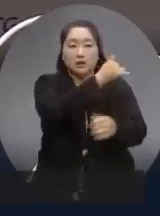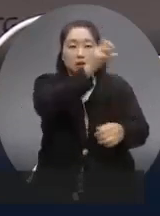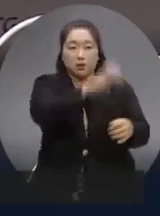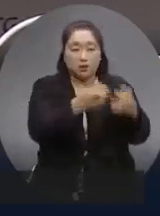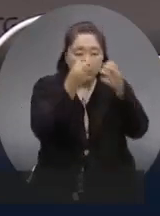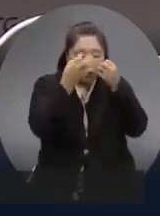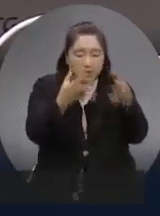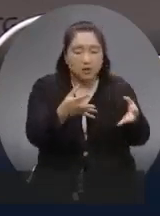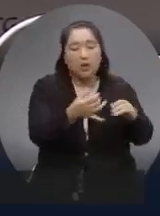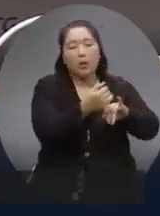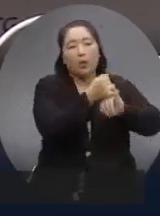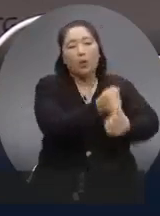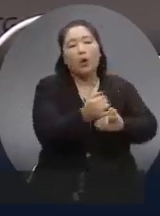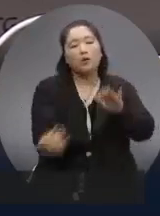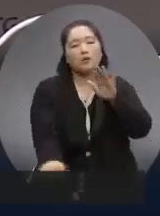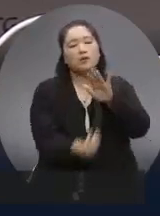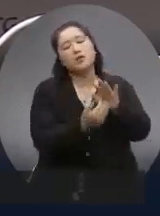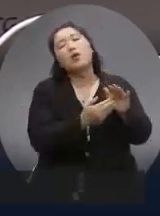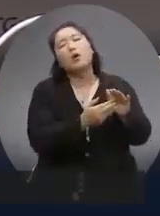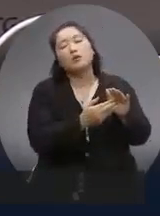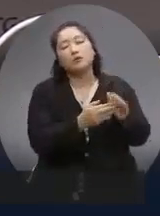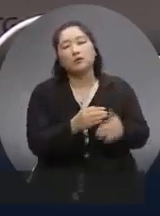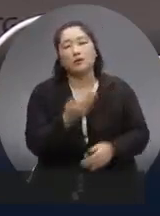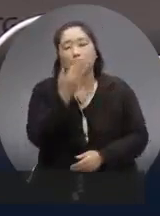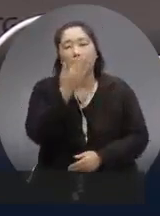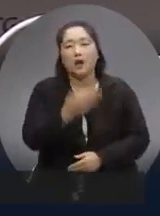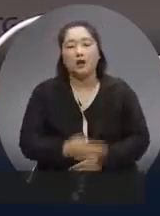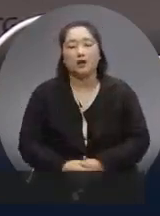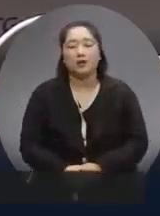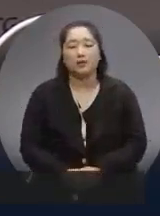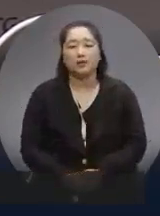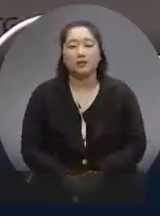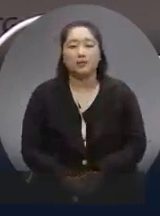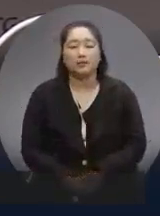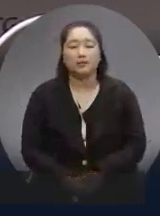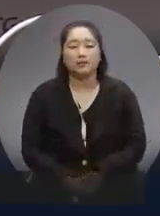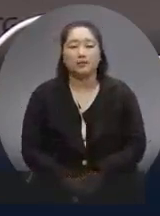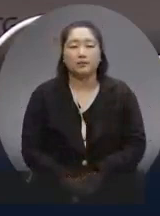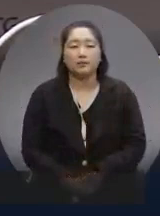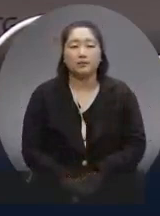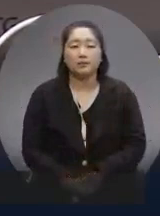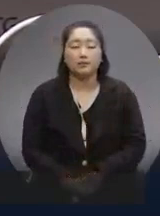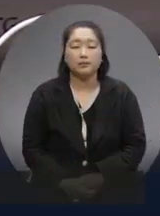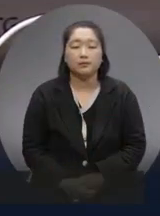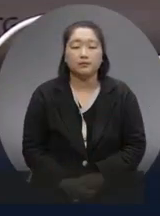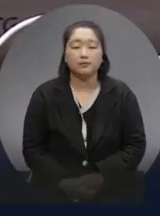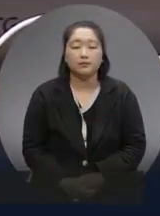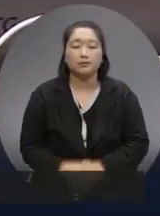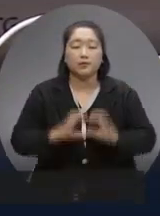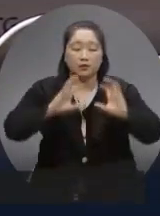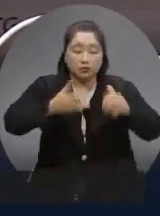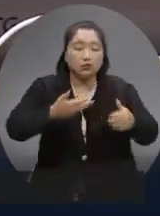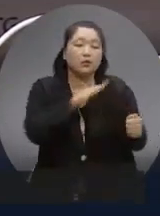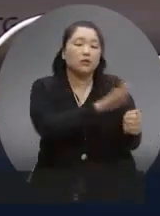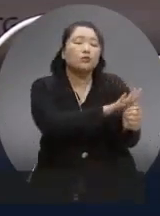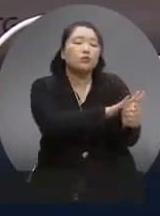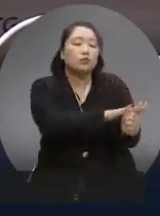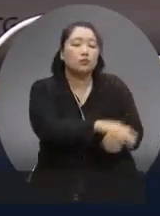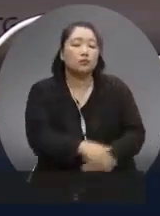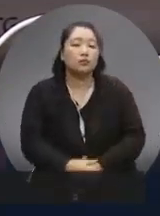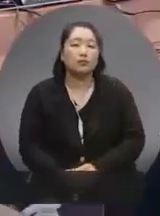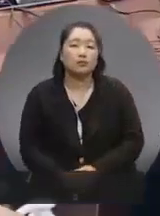발휘해서 꼭 그 KTX 세종역 신설이 이루어질 수 있도록 우리 국회도 적극적으로 지원을 할